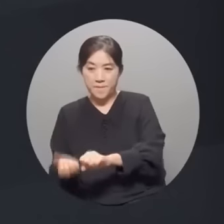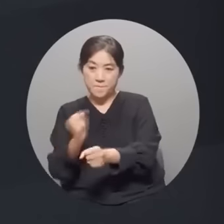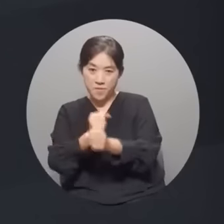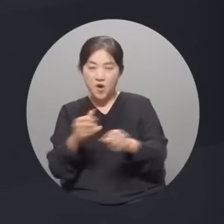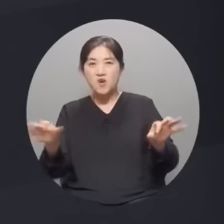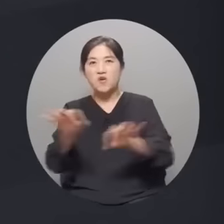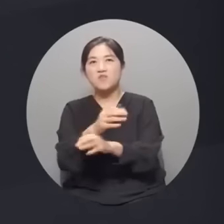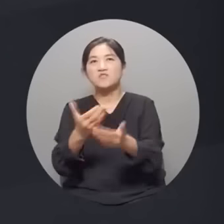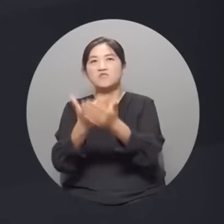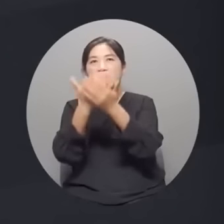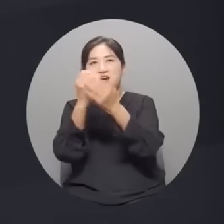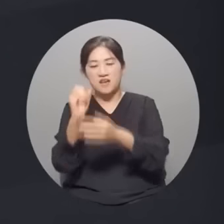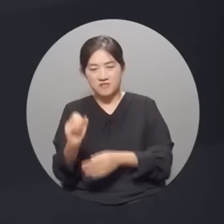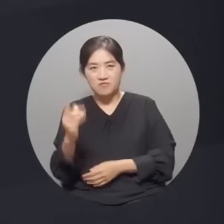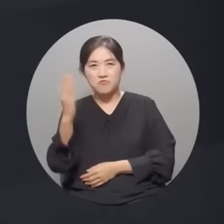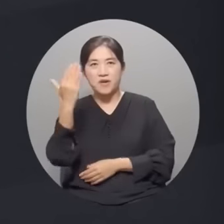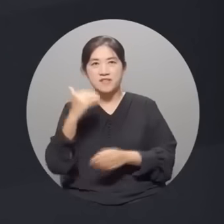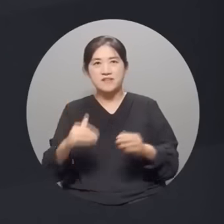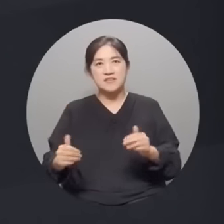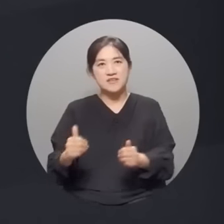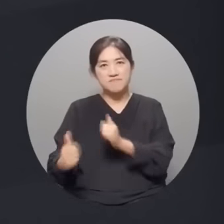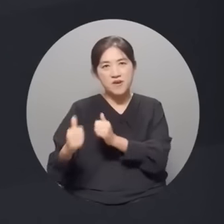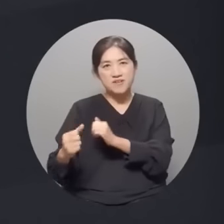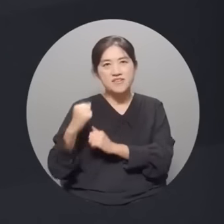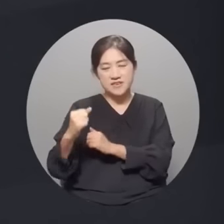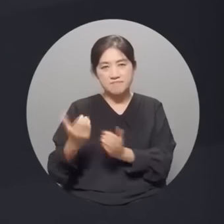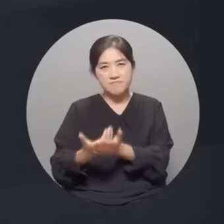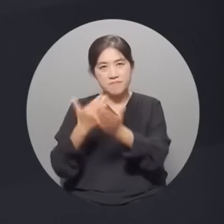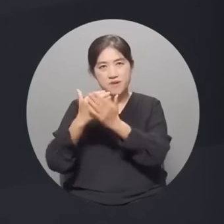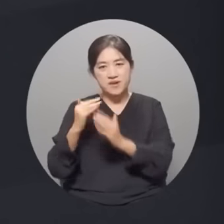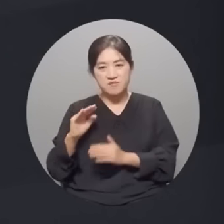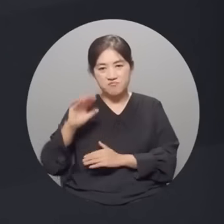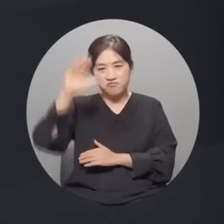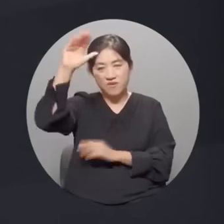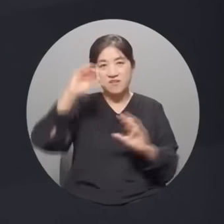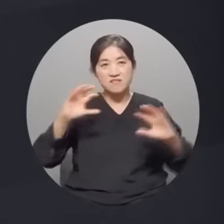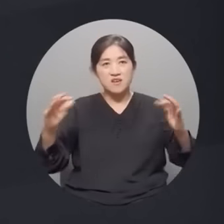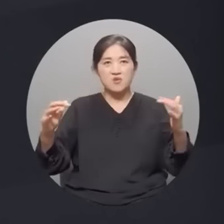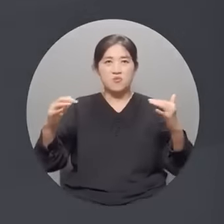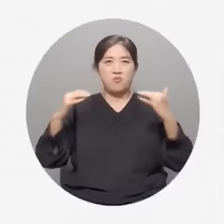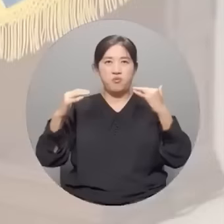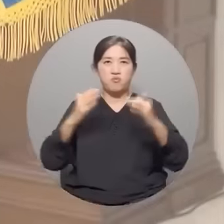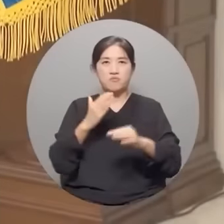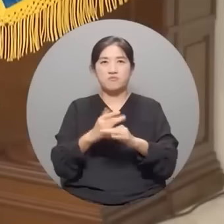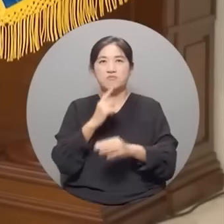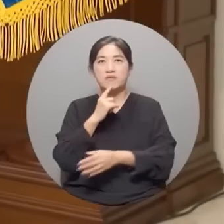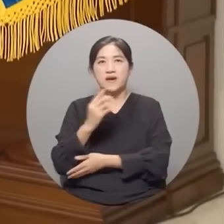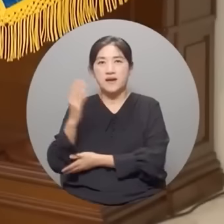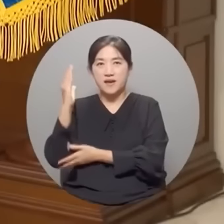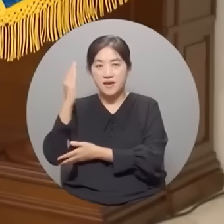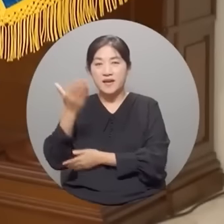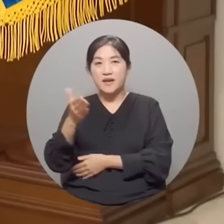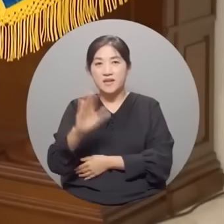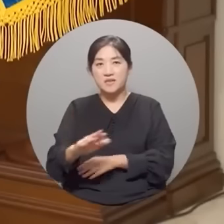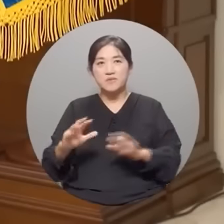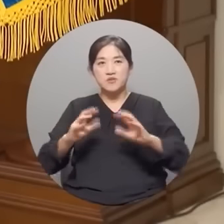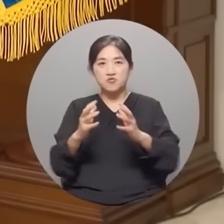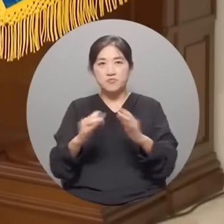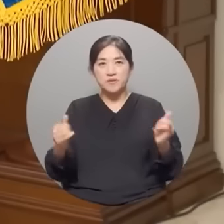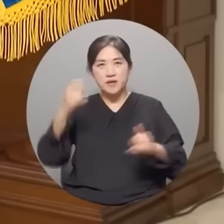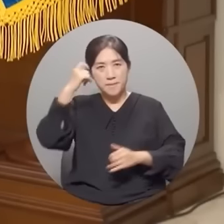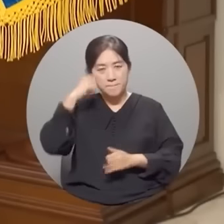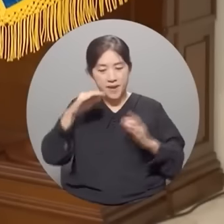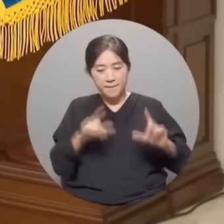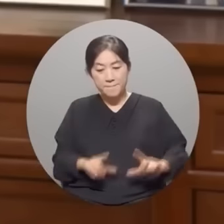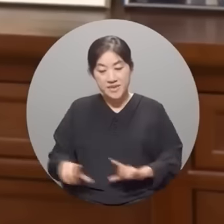있다며 우리의 경쟁력과 성장 추세를 세계가 주목하고 있다고 했습니다 다만 국민이 체감하는